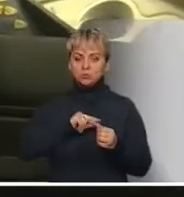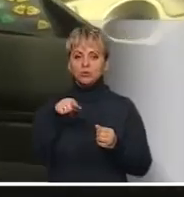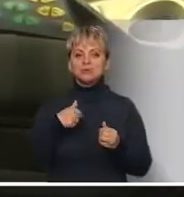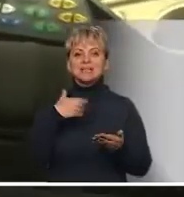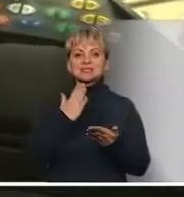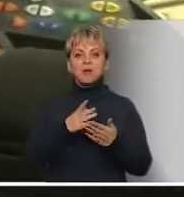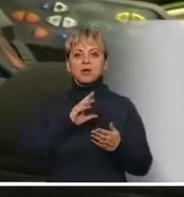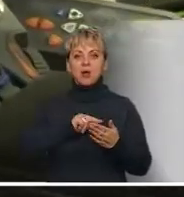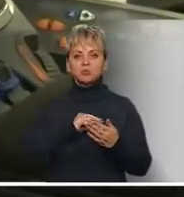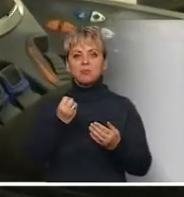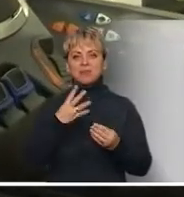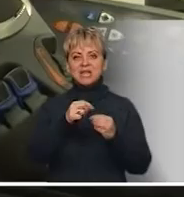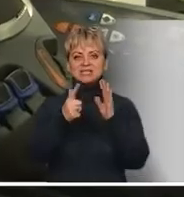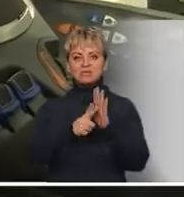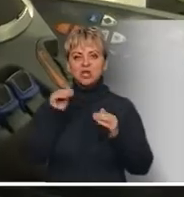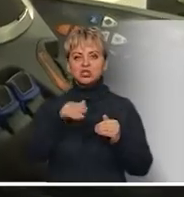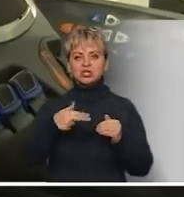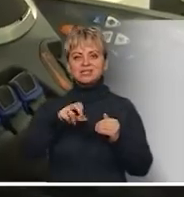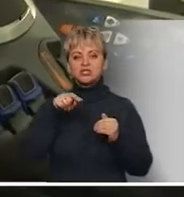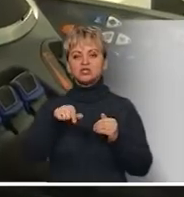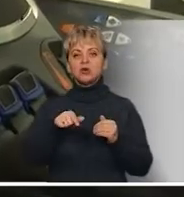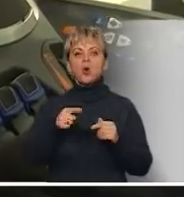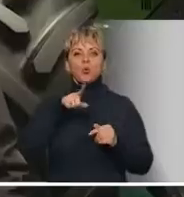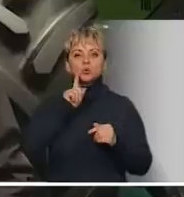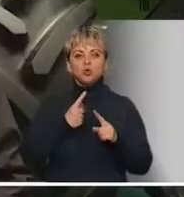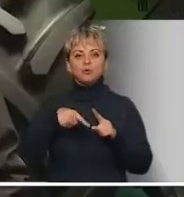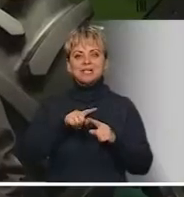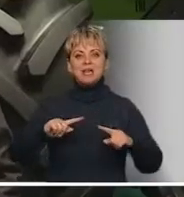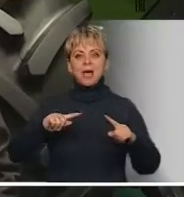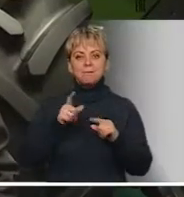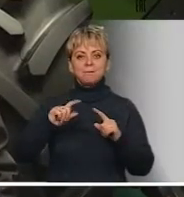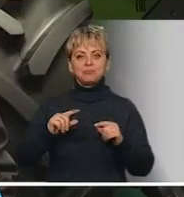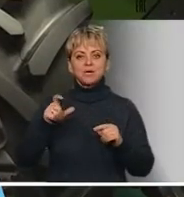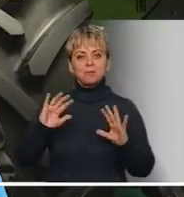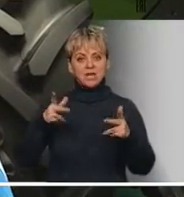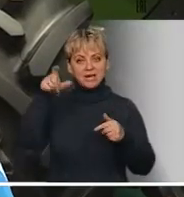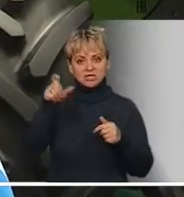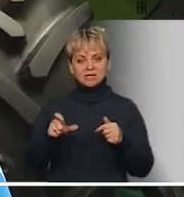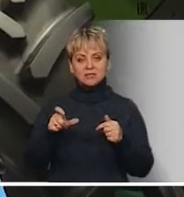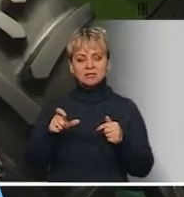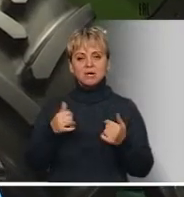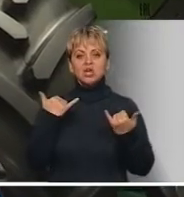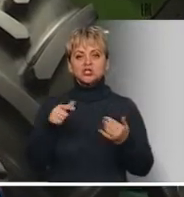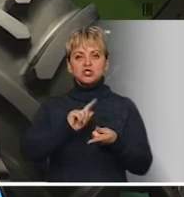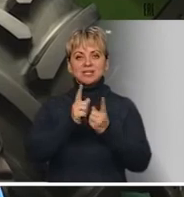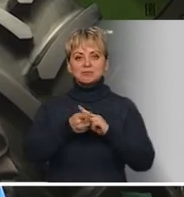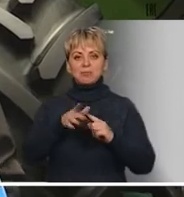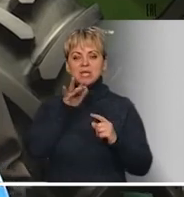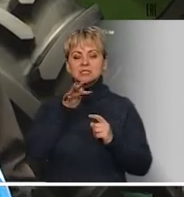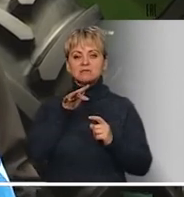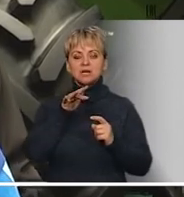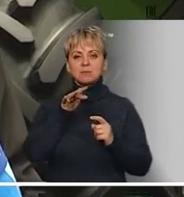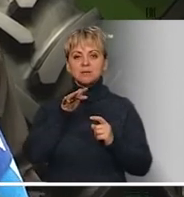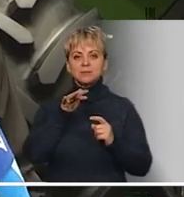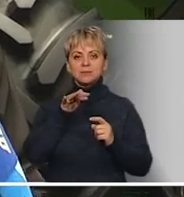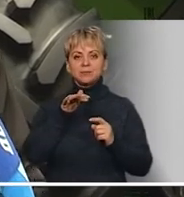преимущества. У нас они отходили по 15-17 тысяч метров. Удобные для механизаторов. Но сейчас поменялось